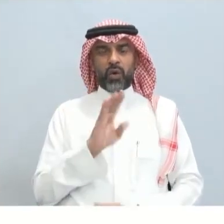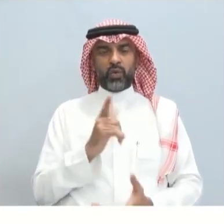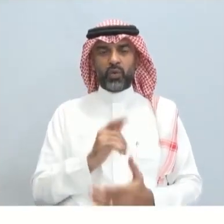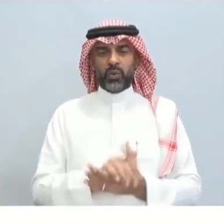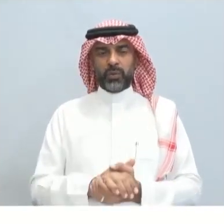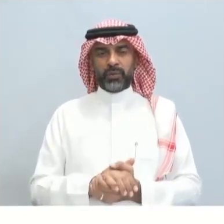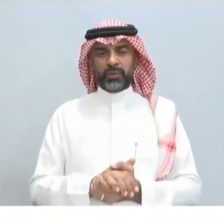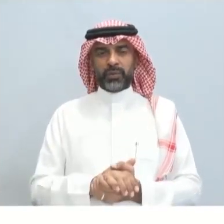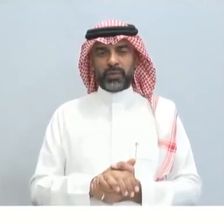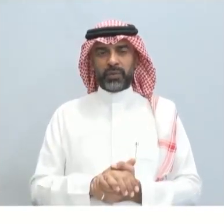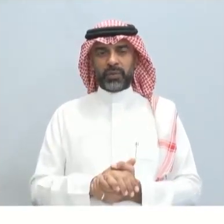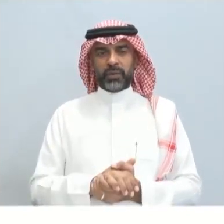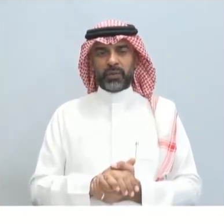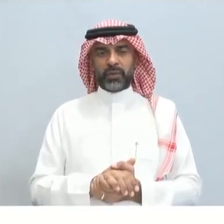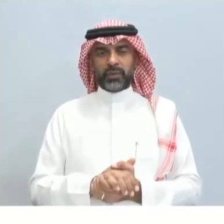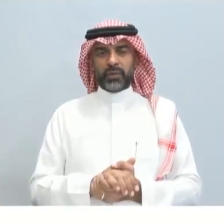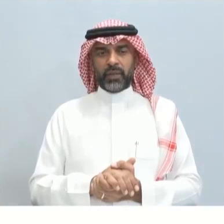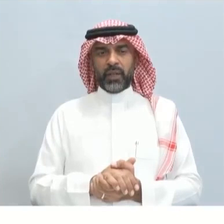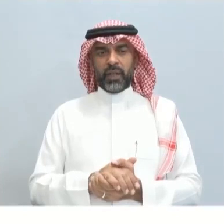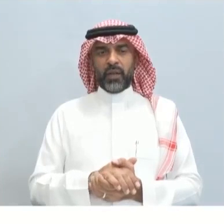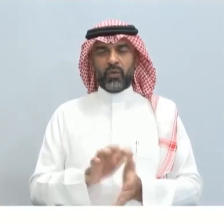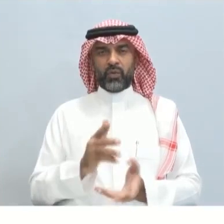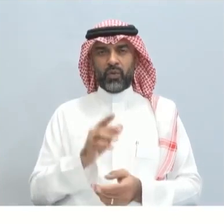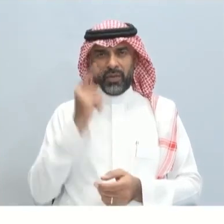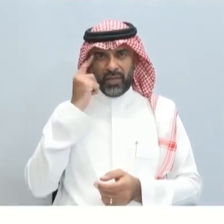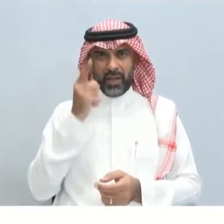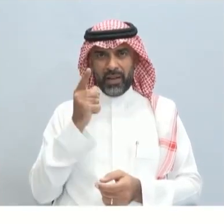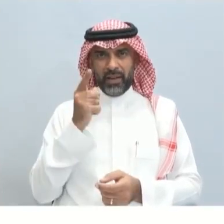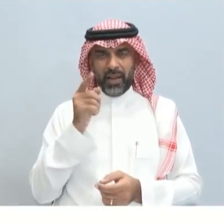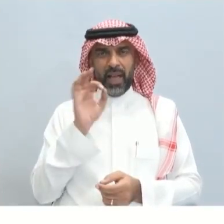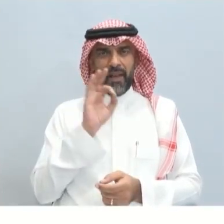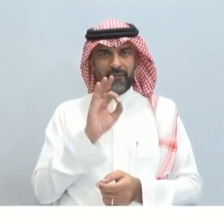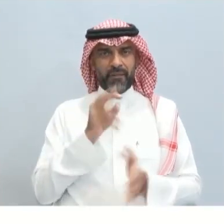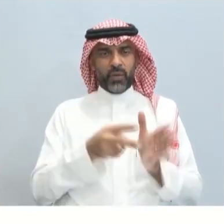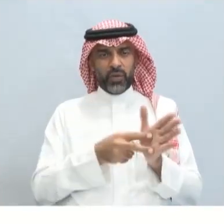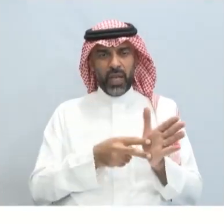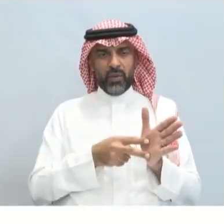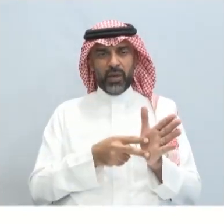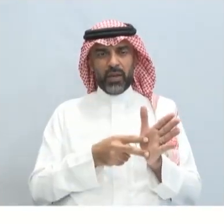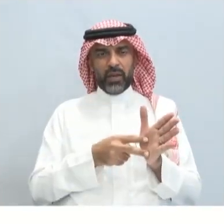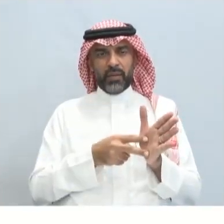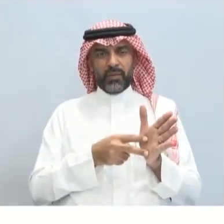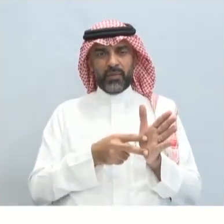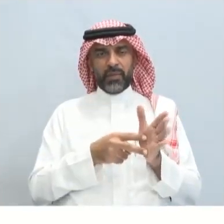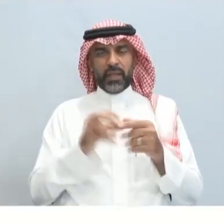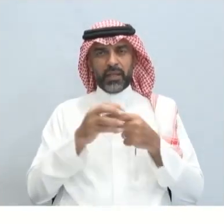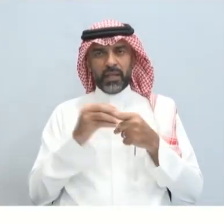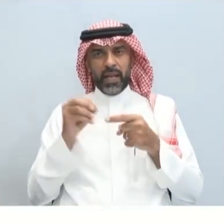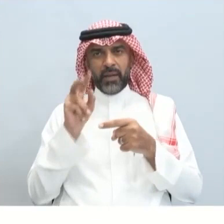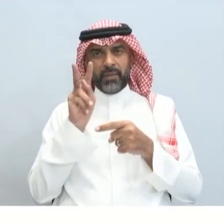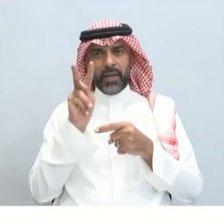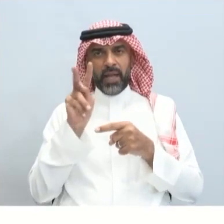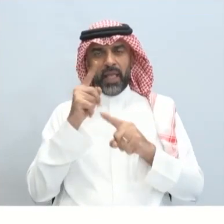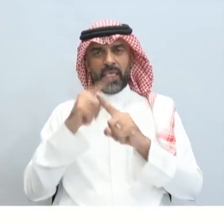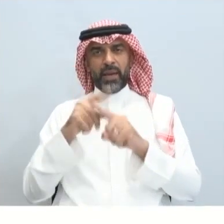ماذا احسنت كان قانون هوك ينص على ان اف تساوي سالب ك في